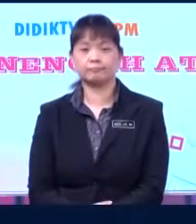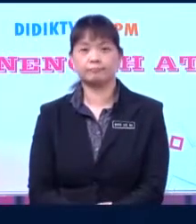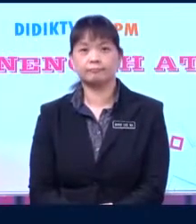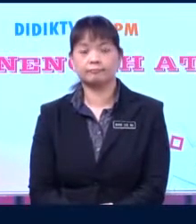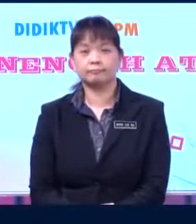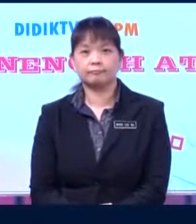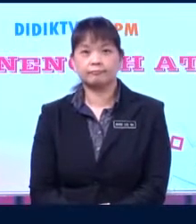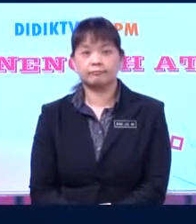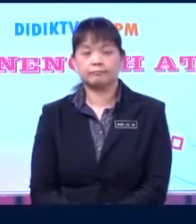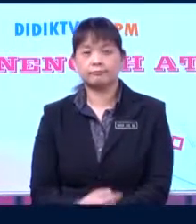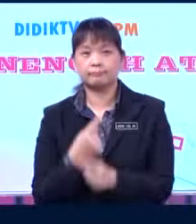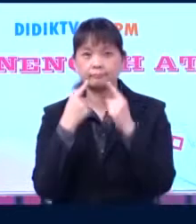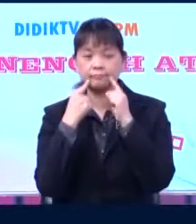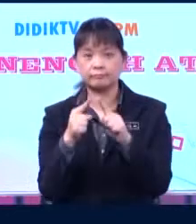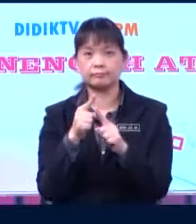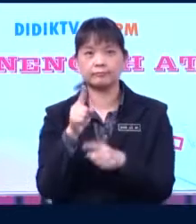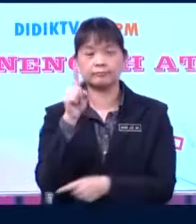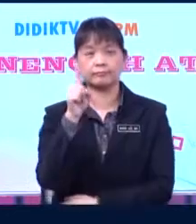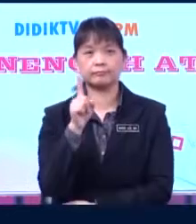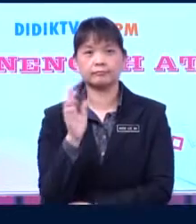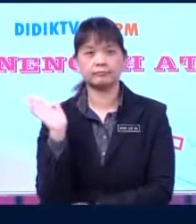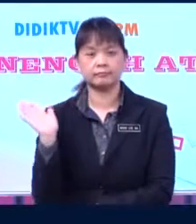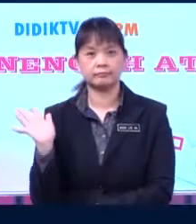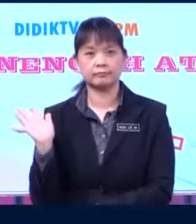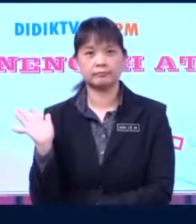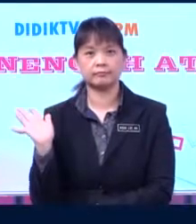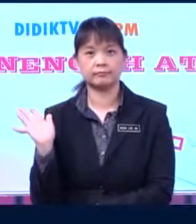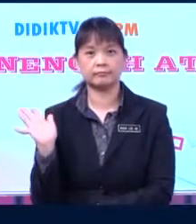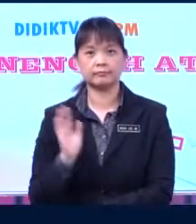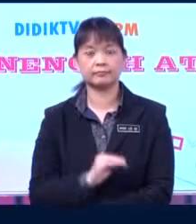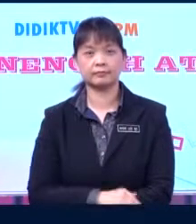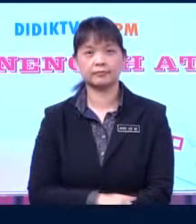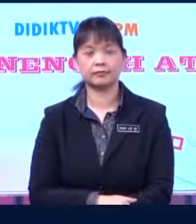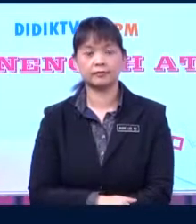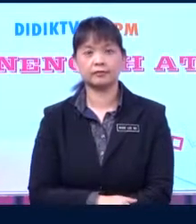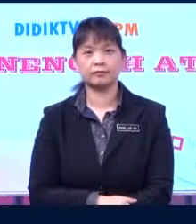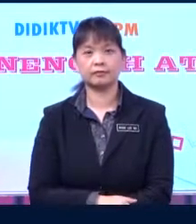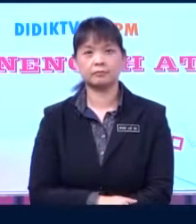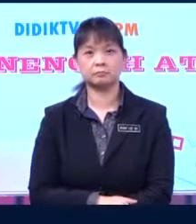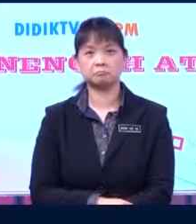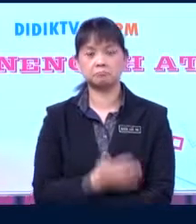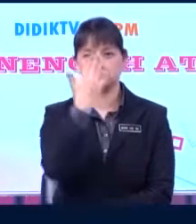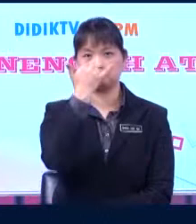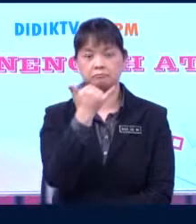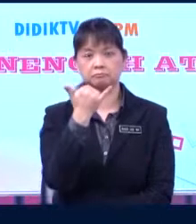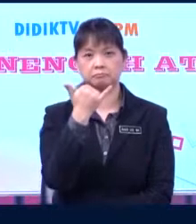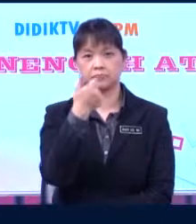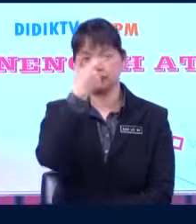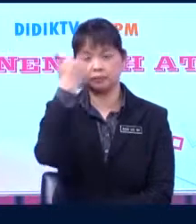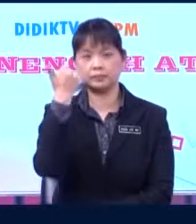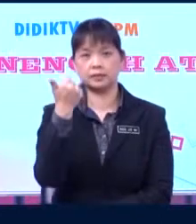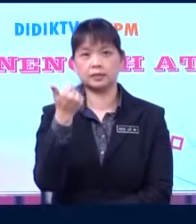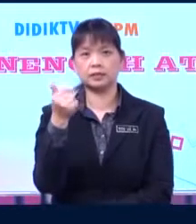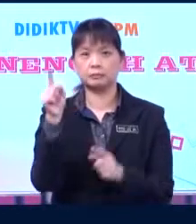Hai aja jawabannya 160 panggilan paisin kenapo yang baik sebab ini